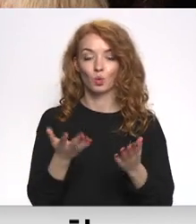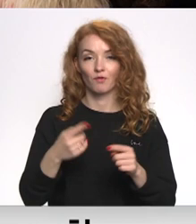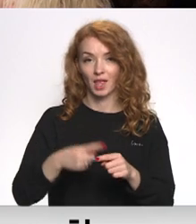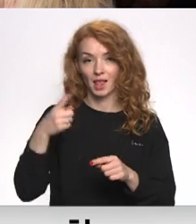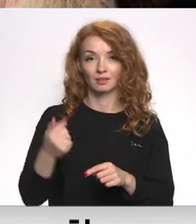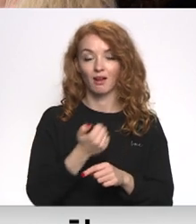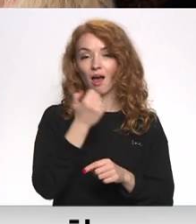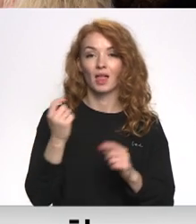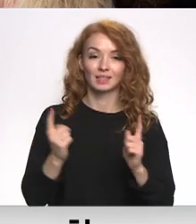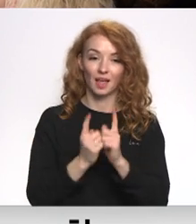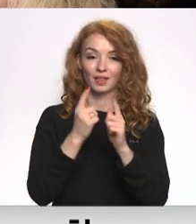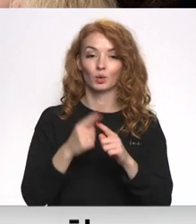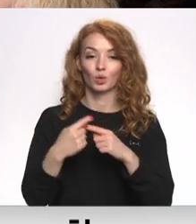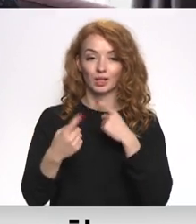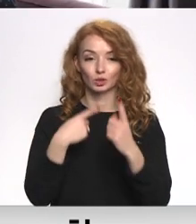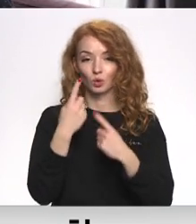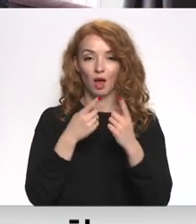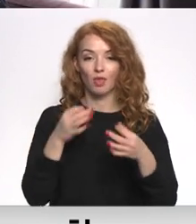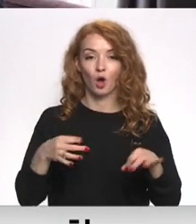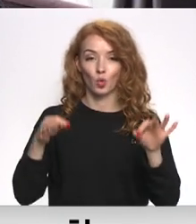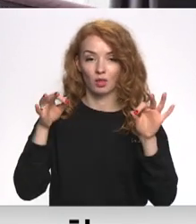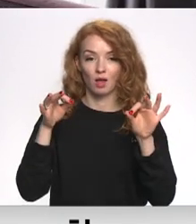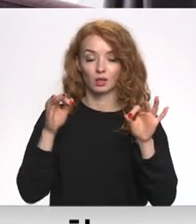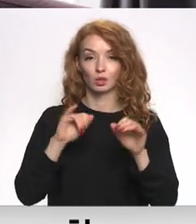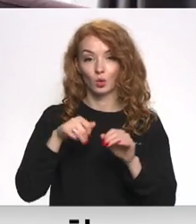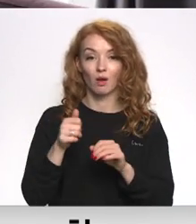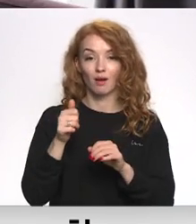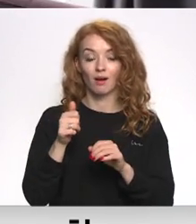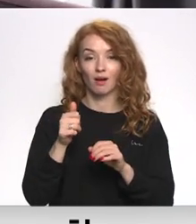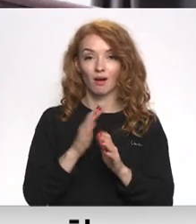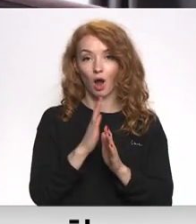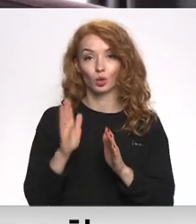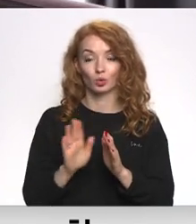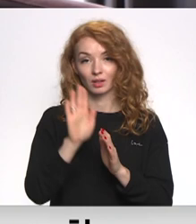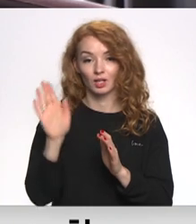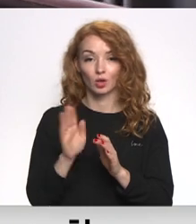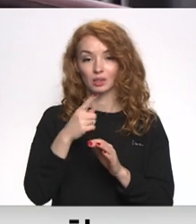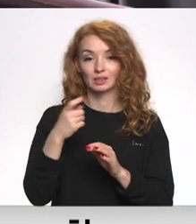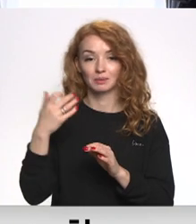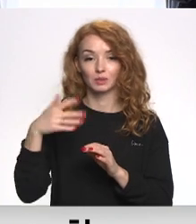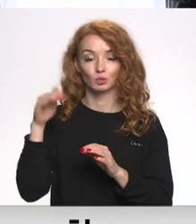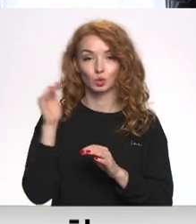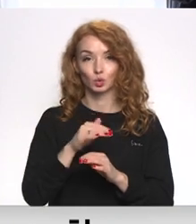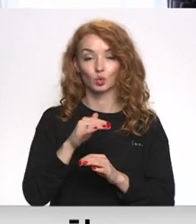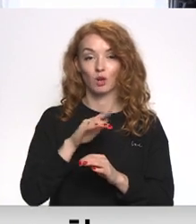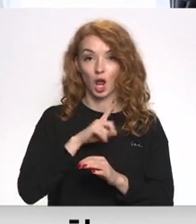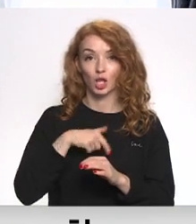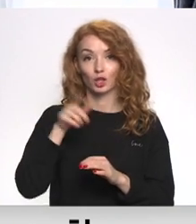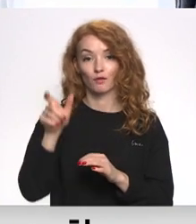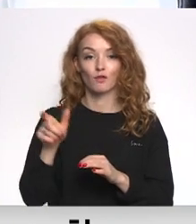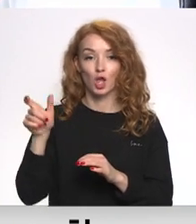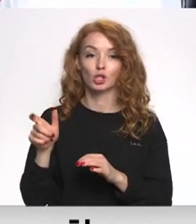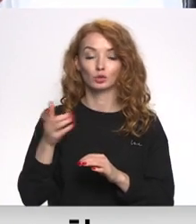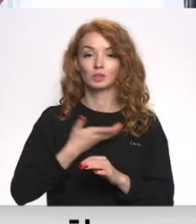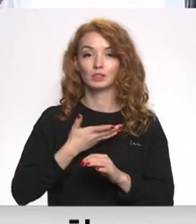gadā satikties un izrunāt aktualitātes, jo ikdienā te jau 150 tūkstoši tautiešu ir izkaisīti